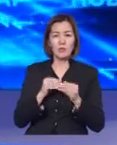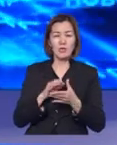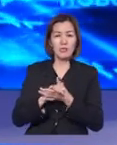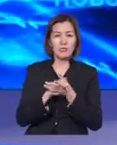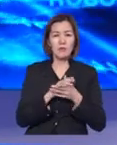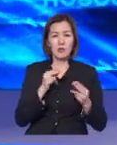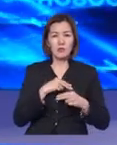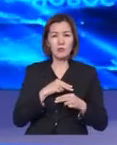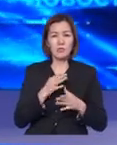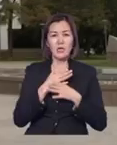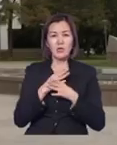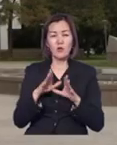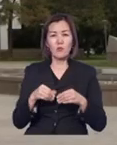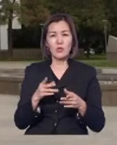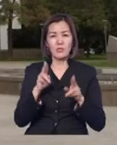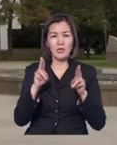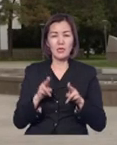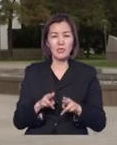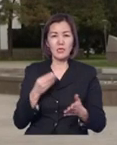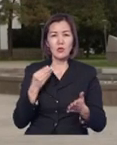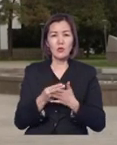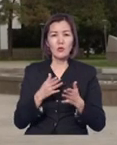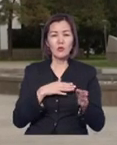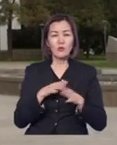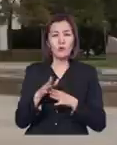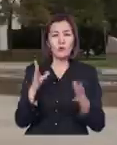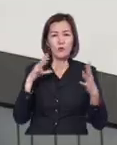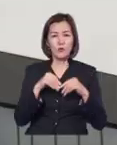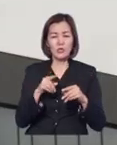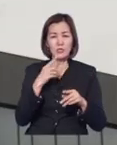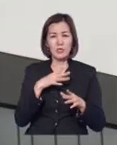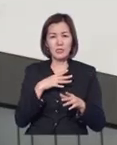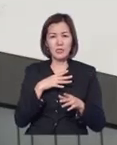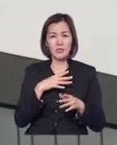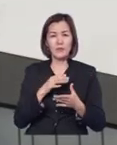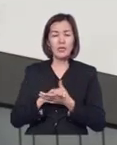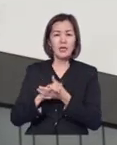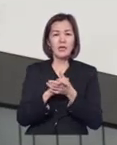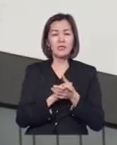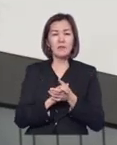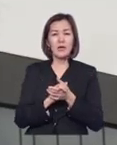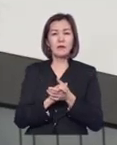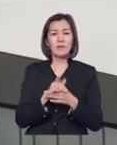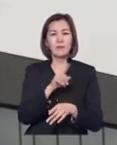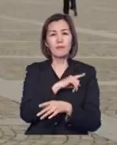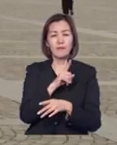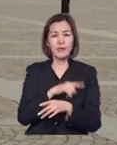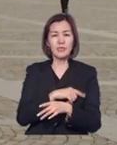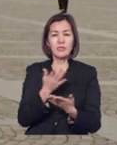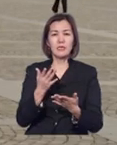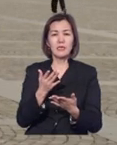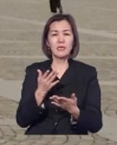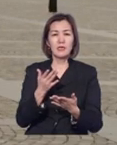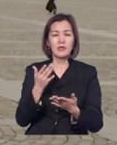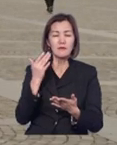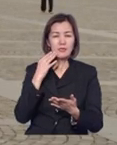тұжырымдар ассамблея жұмысына арқау болып отырған қағидалар осы құндылықтармен толығын деседі, деді президент. Ынтымағы мен